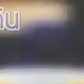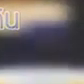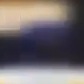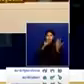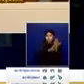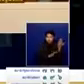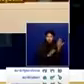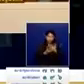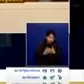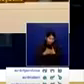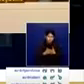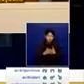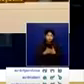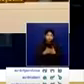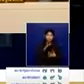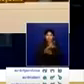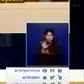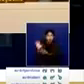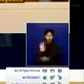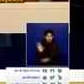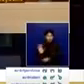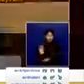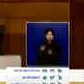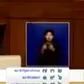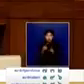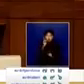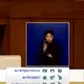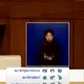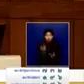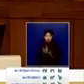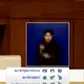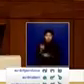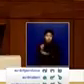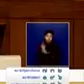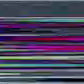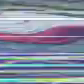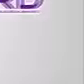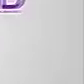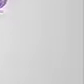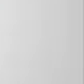ผมบังคับท่านไม่ได้แต่มันเป็นสิ่งที่ต้องตอบแทนบุญคุณแผ่นดิน